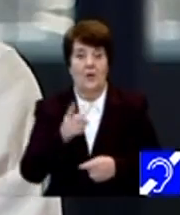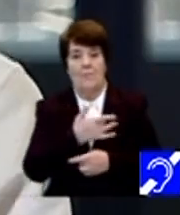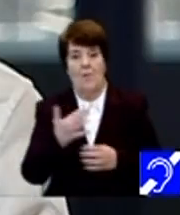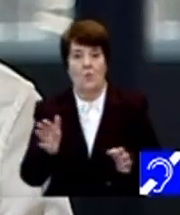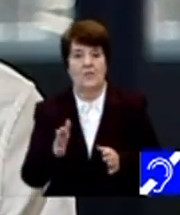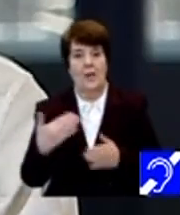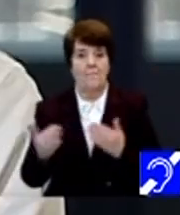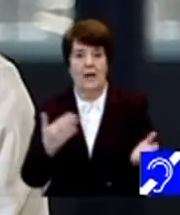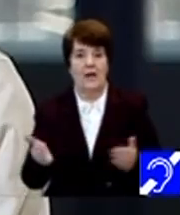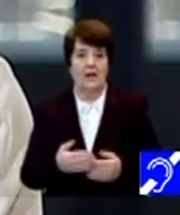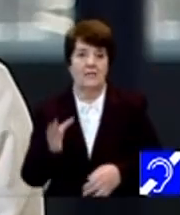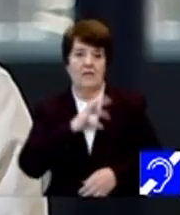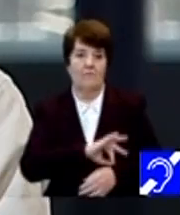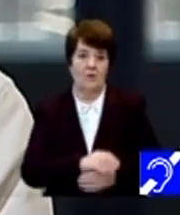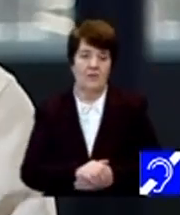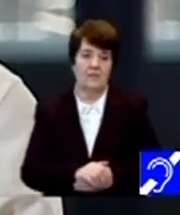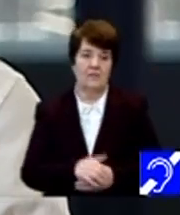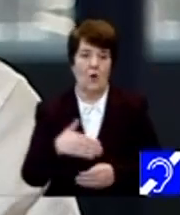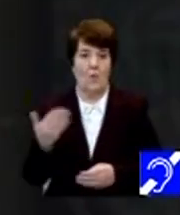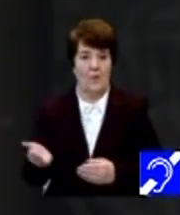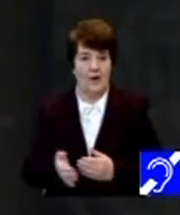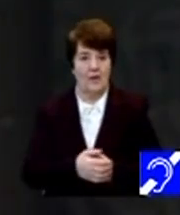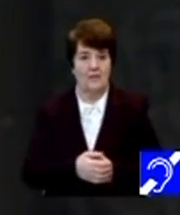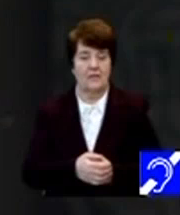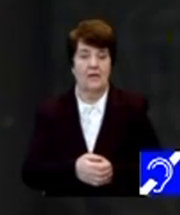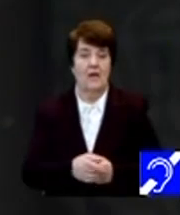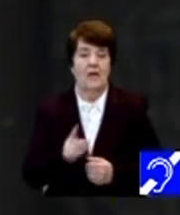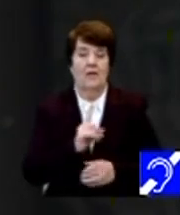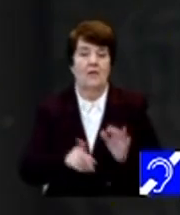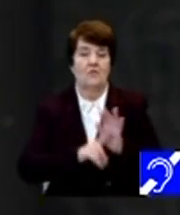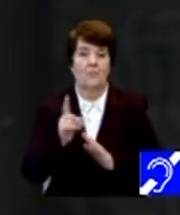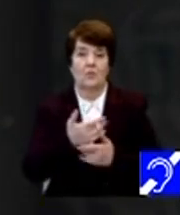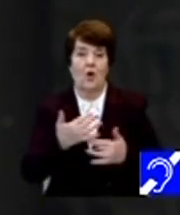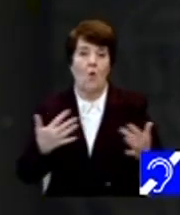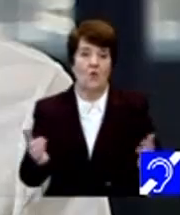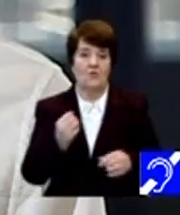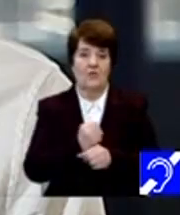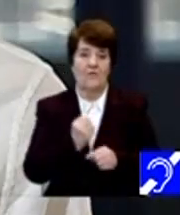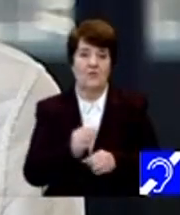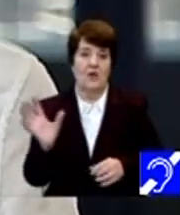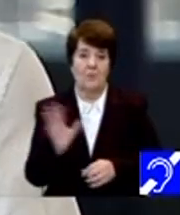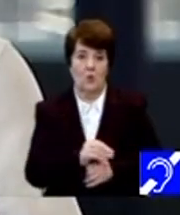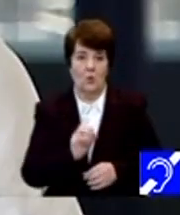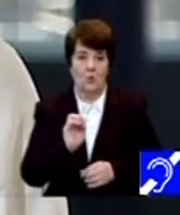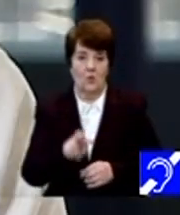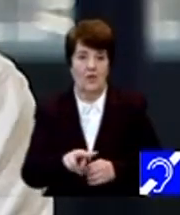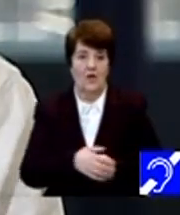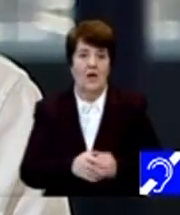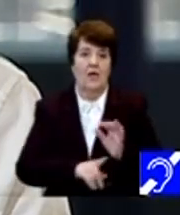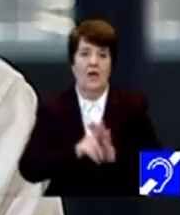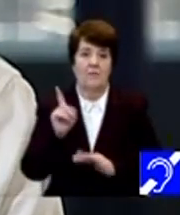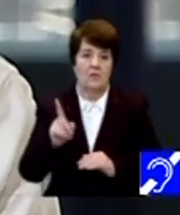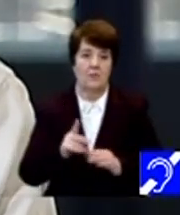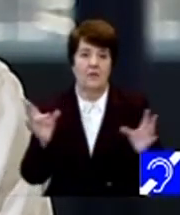mobilă din mai multe părți. Noi ne focusăm doar pe partea de front-end. Inițial am început ca oricine, făceam totul. Pentru că,